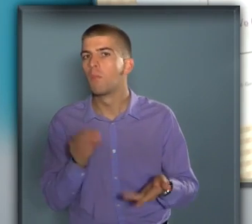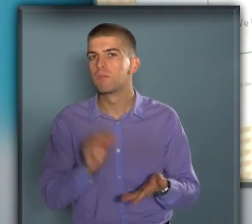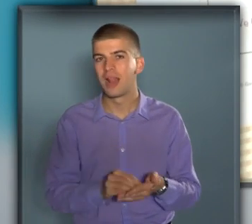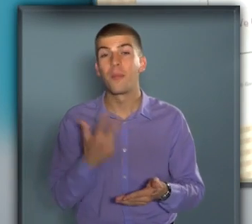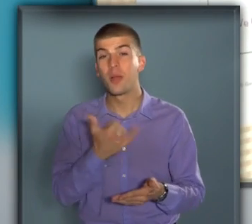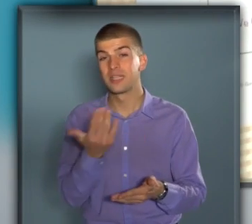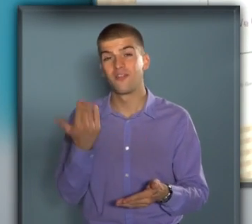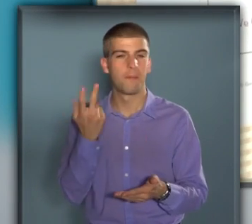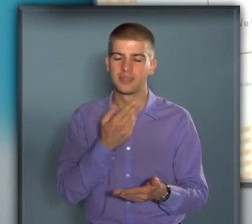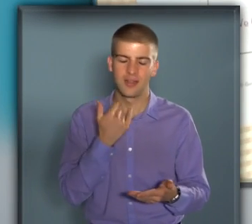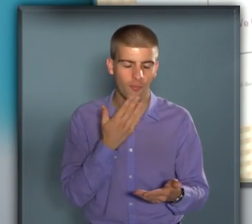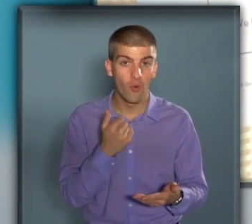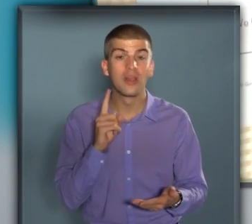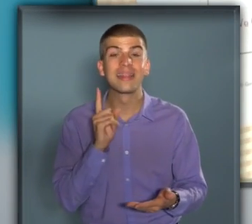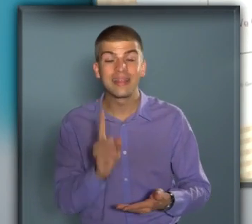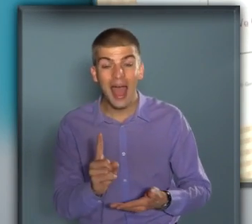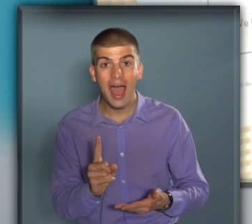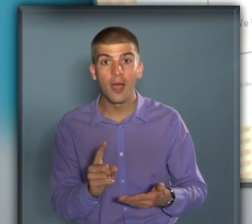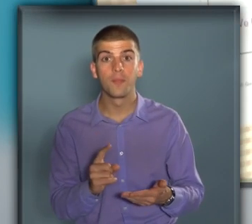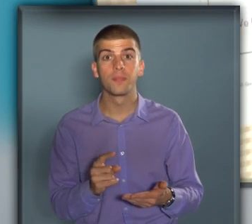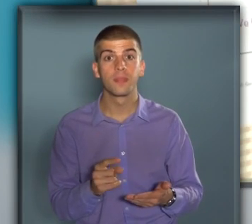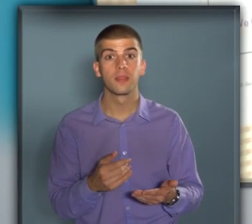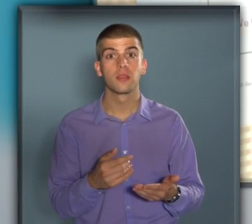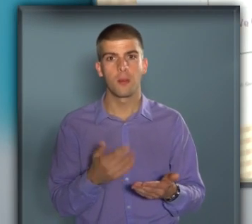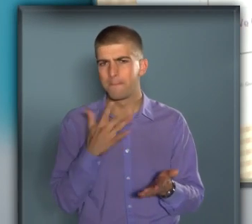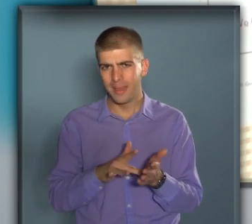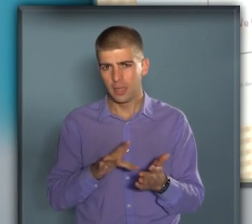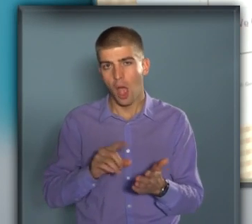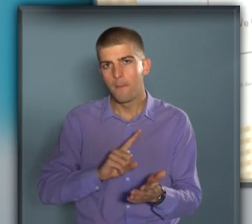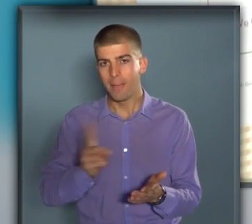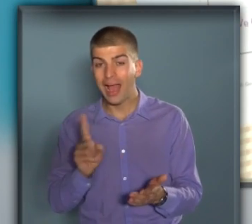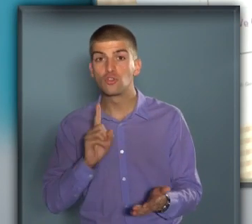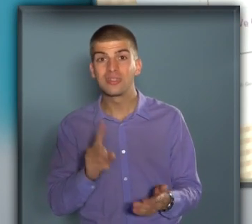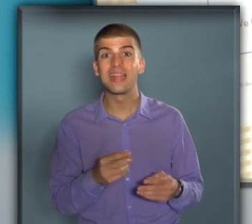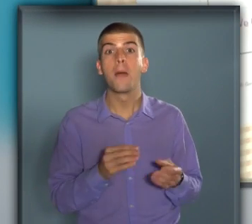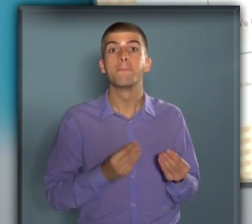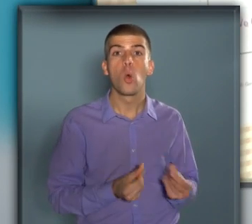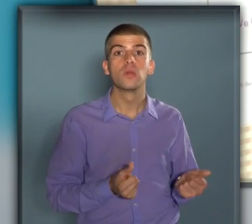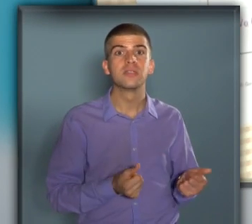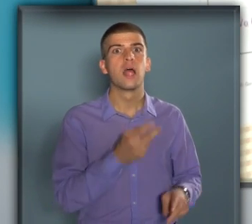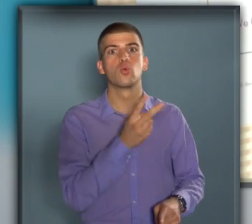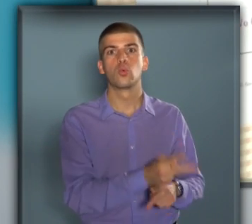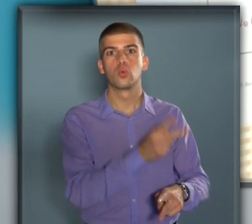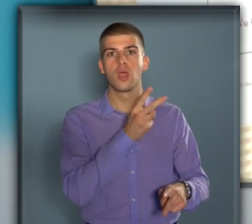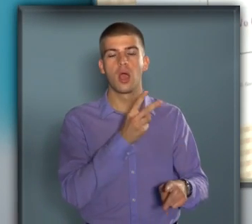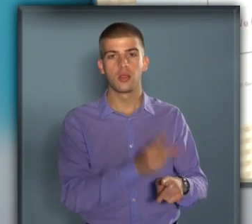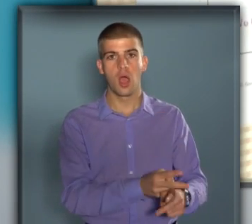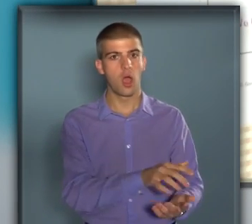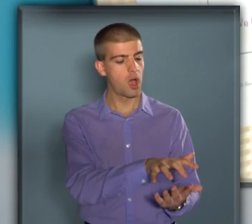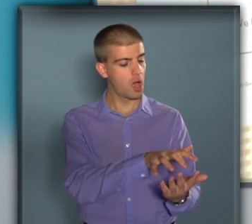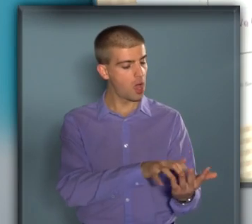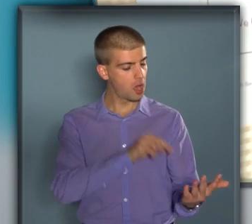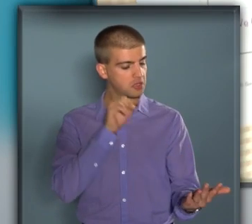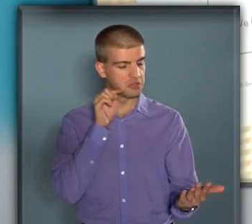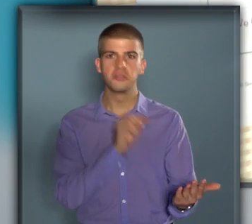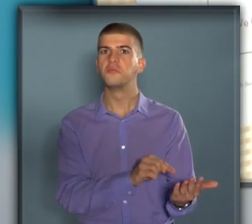volt 30 évvel ezelőtt, viszont az a mód, ahogy hozzá tudunk nyúlni ezekhez a problémákhoz, az kristálytisztán nyilvánul